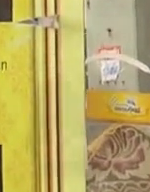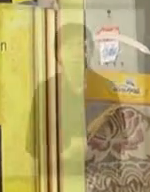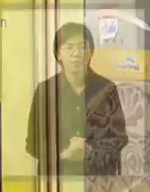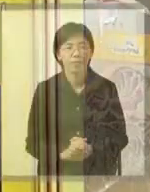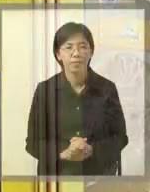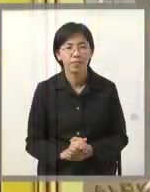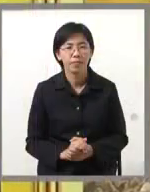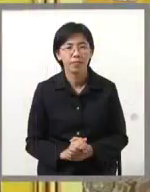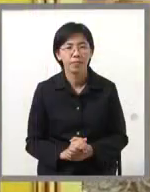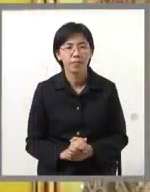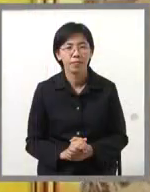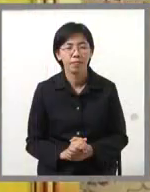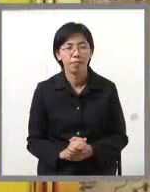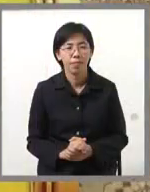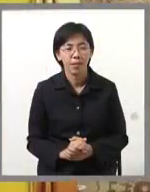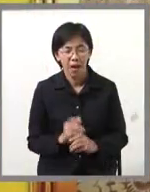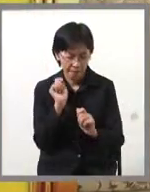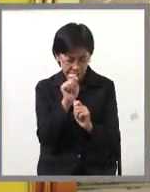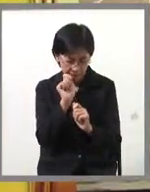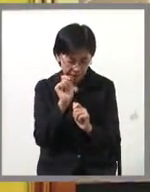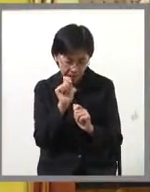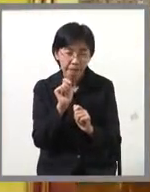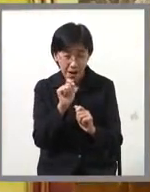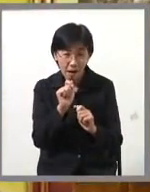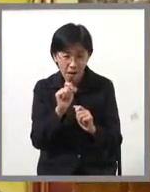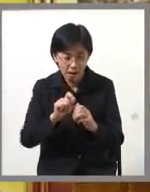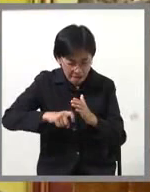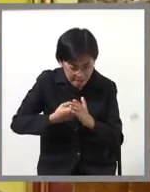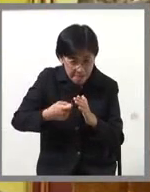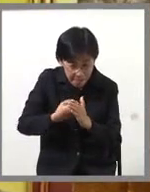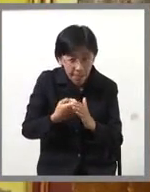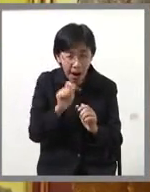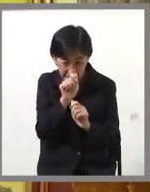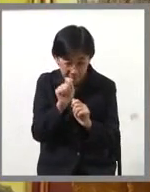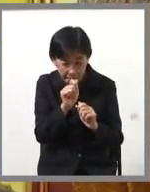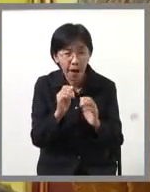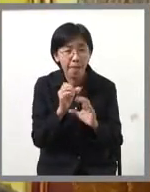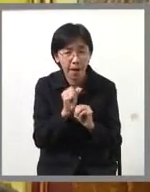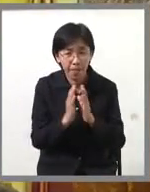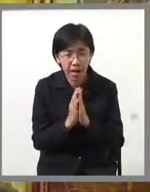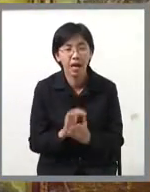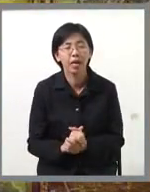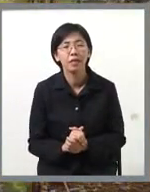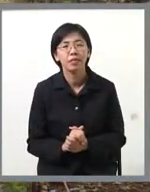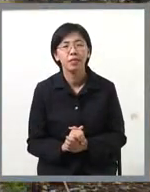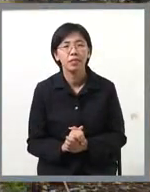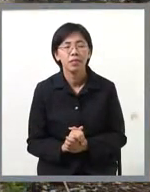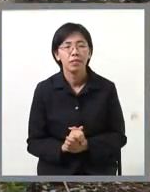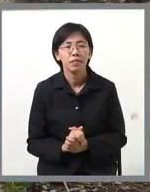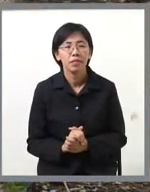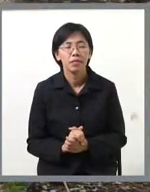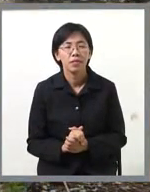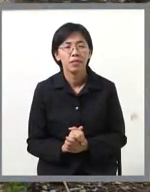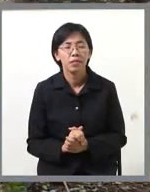สำหรับสถานที่ที่แกะสลักพระพุทธรูปเนี่ยพระพุทธรูปที่แกะสลักเนี่ยถวายพระนามว่าพระพุทธ